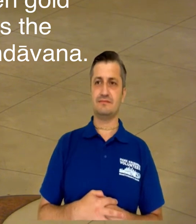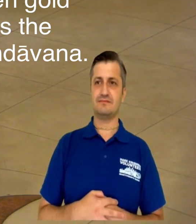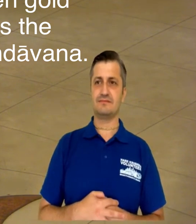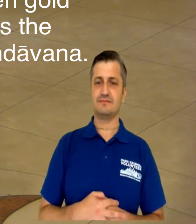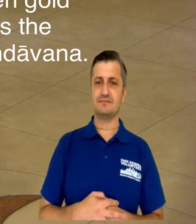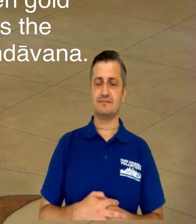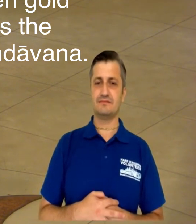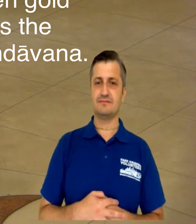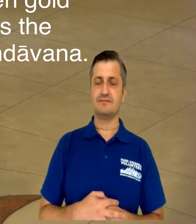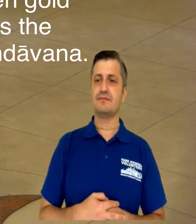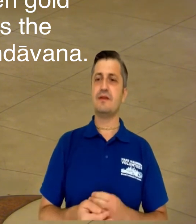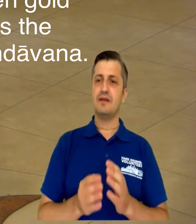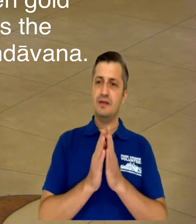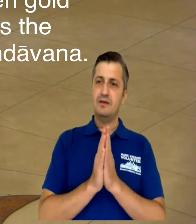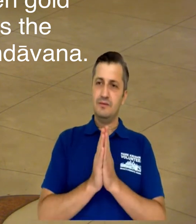Vrindavaneshwari